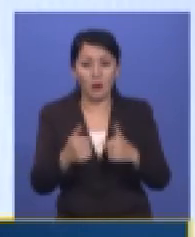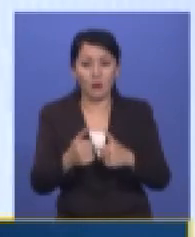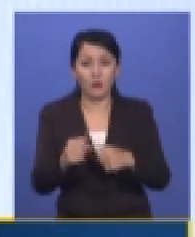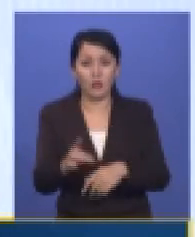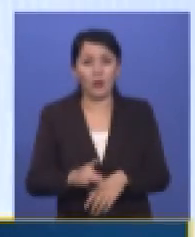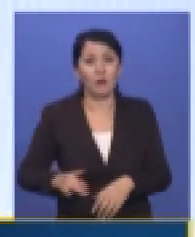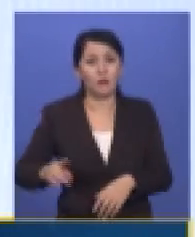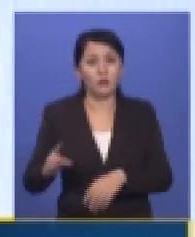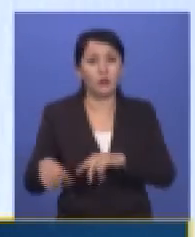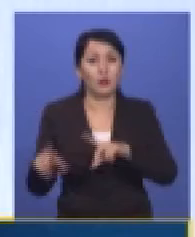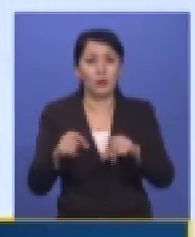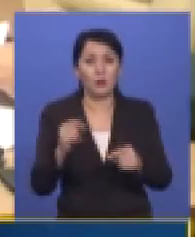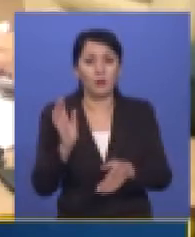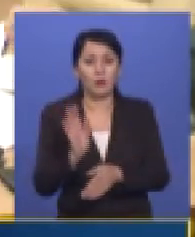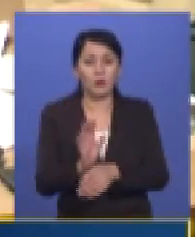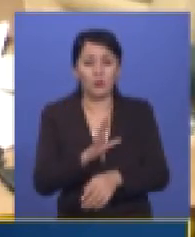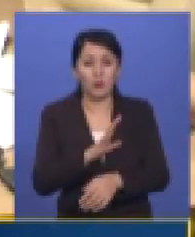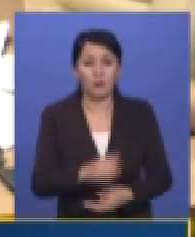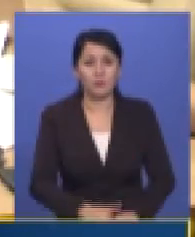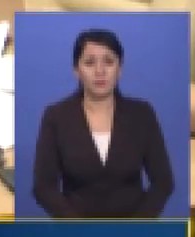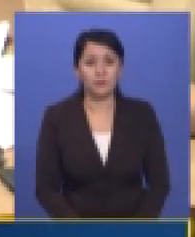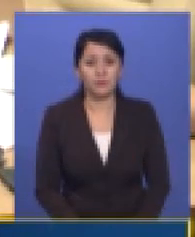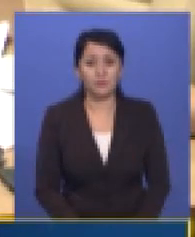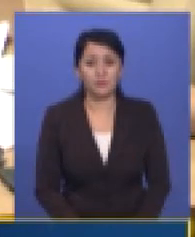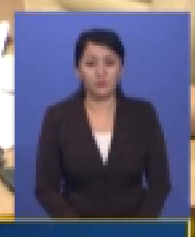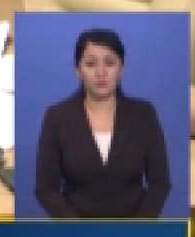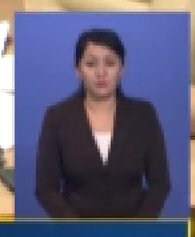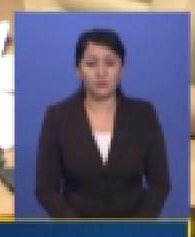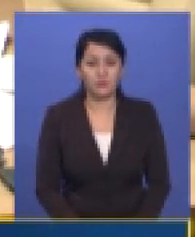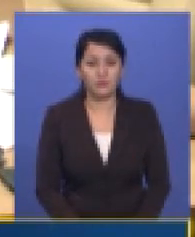өңірге әкелуді тапсырды. Әсел Оразбаева, Әділ Нұржанов, жаңалықтар қызметі.